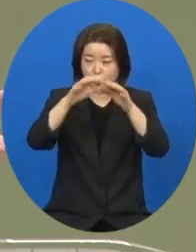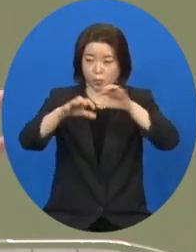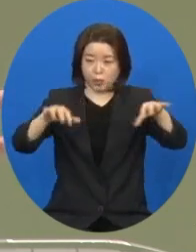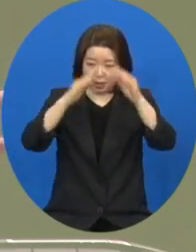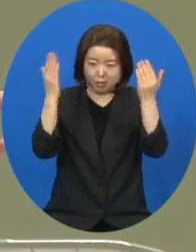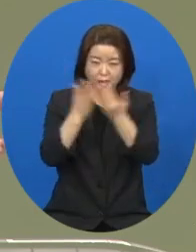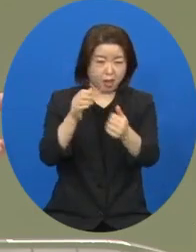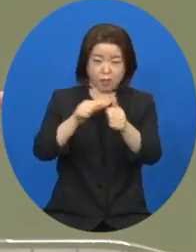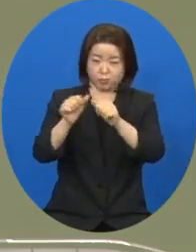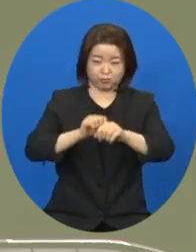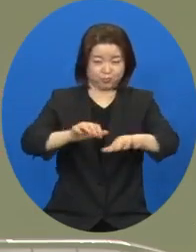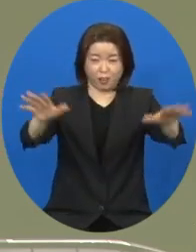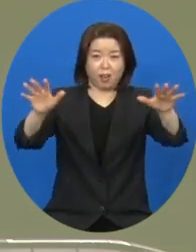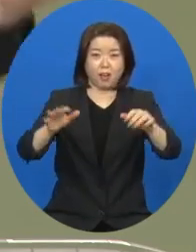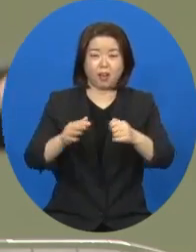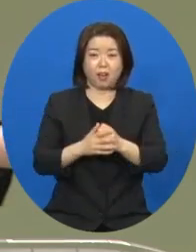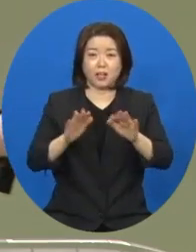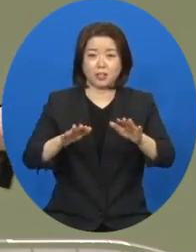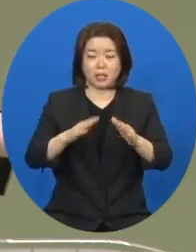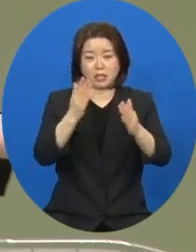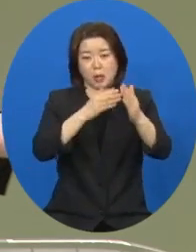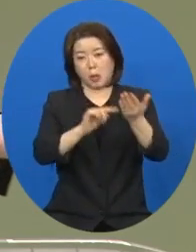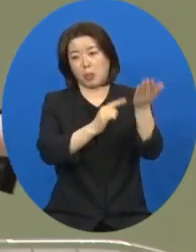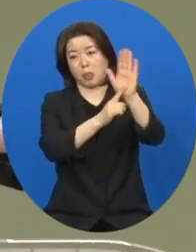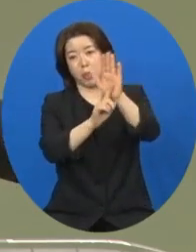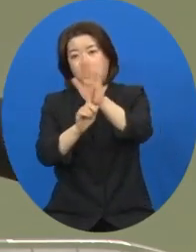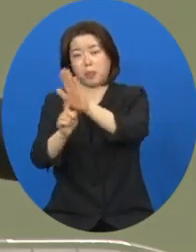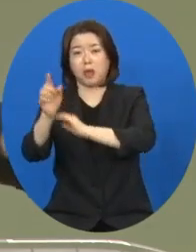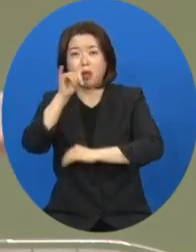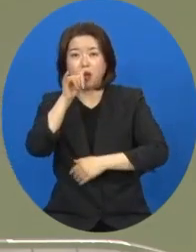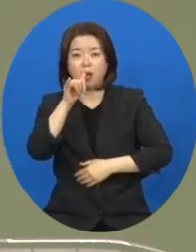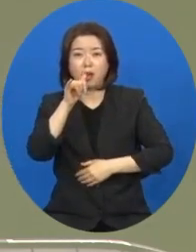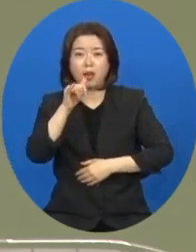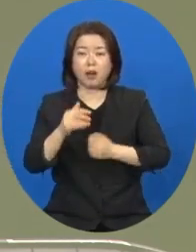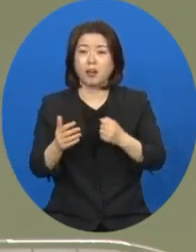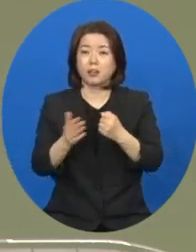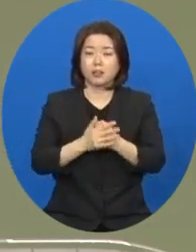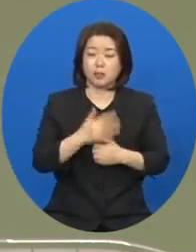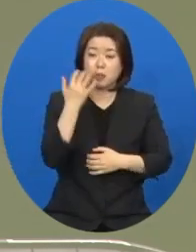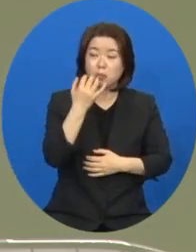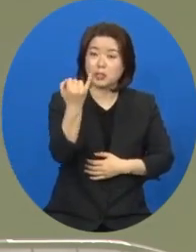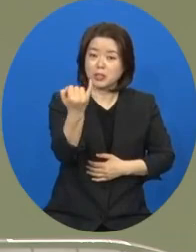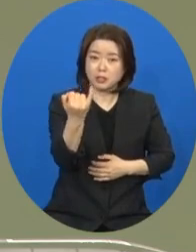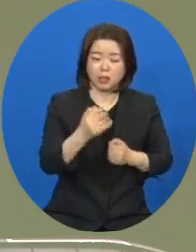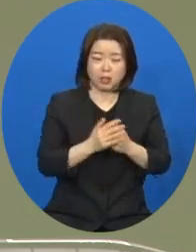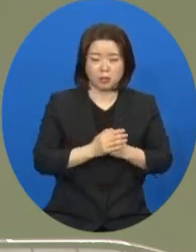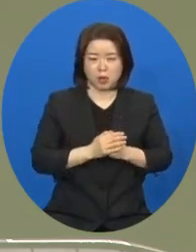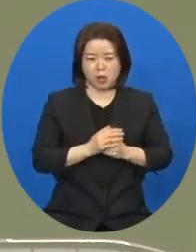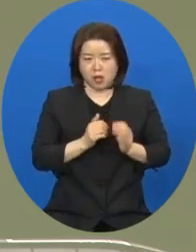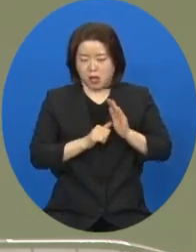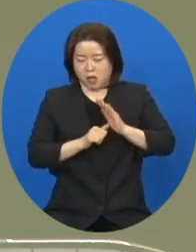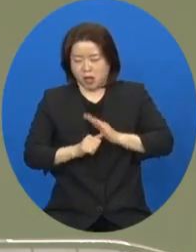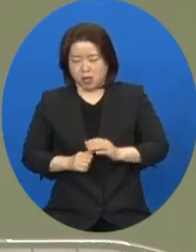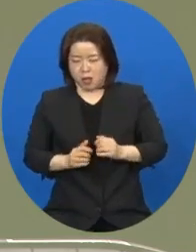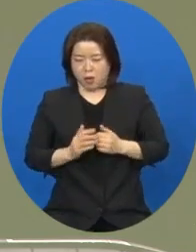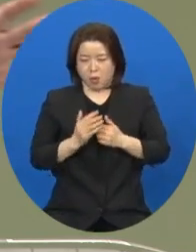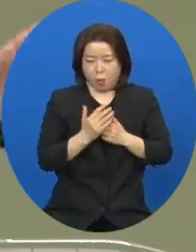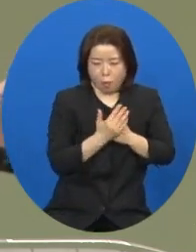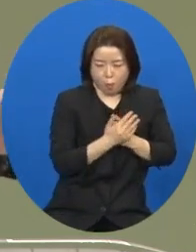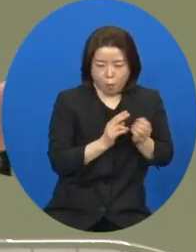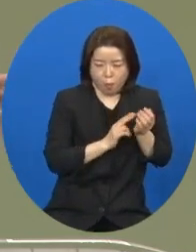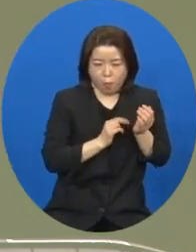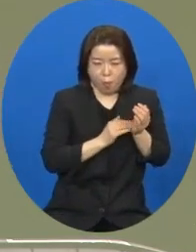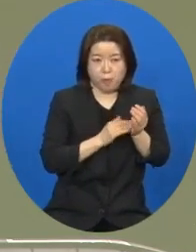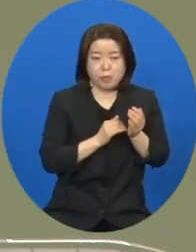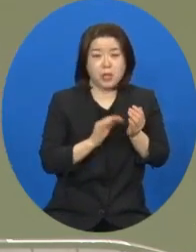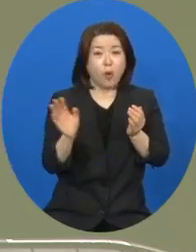소문났어요. 이제 뭐 다 공개된 이야기예요. 그러니 간음한 여인이 뭐 누르고 참고 뭐 숨기고 그럴 게